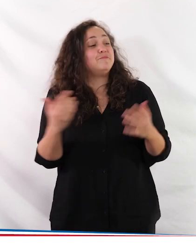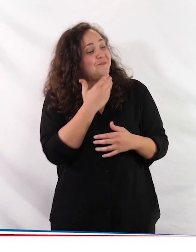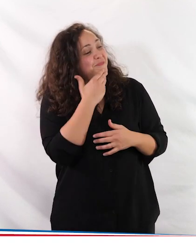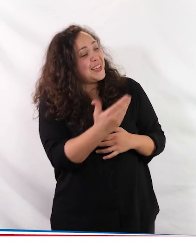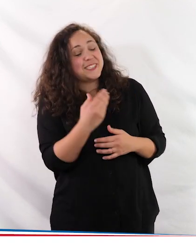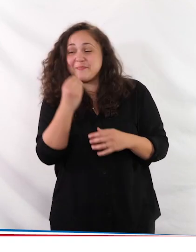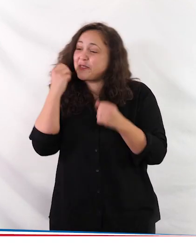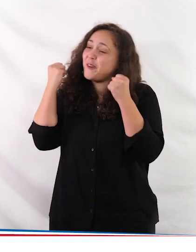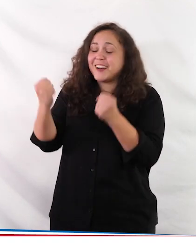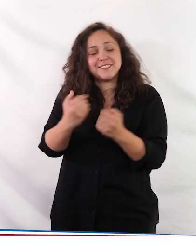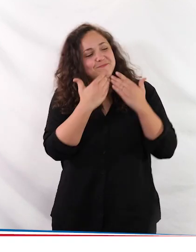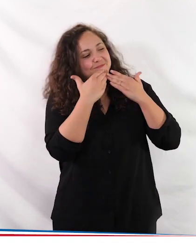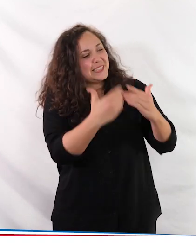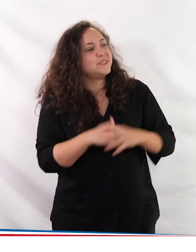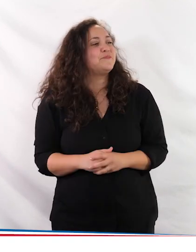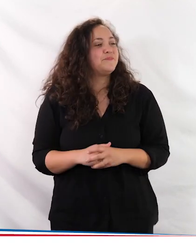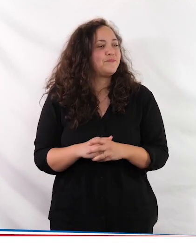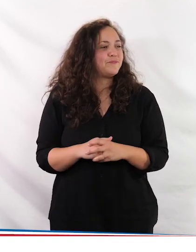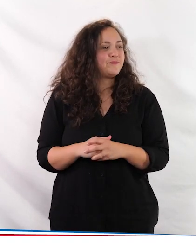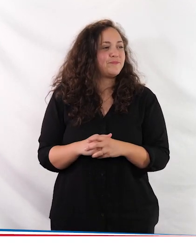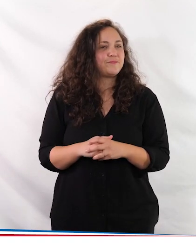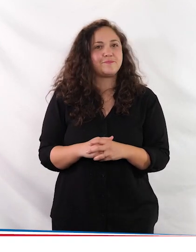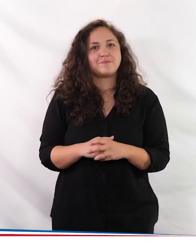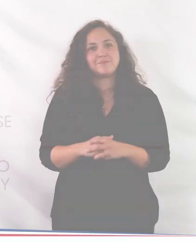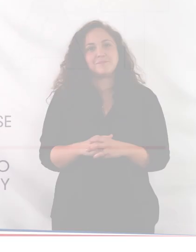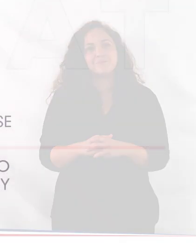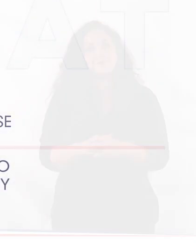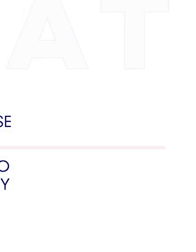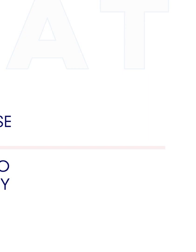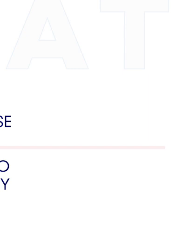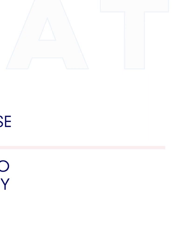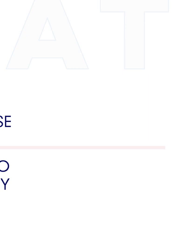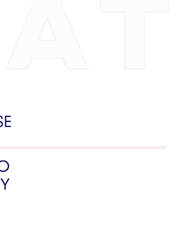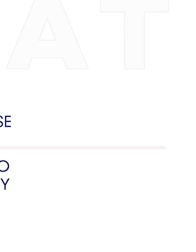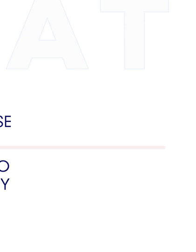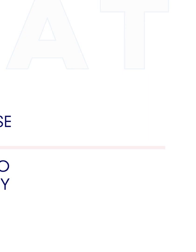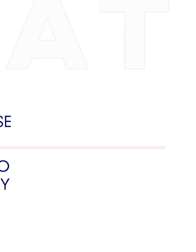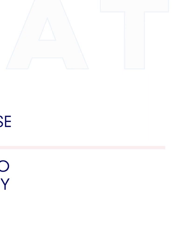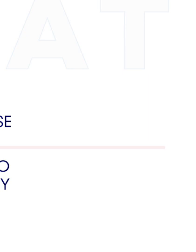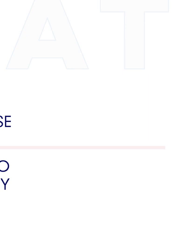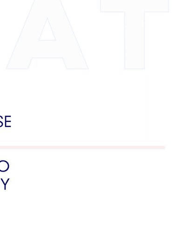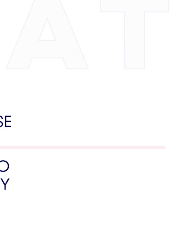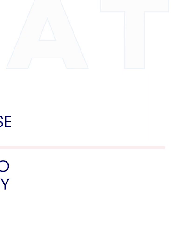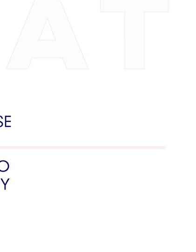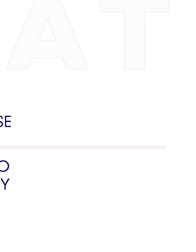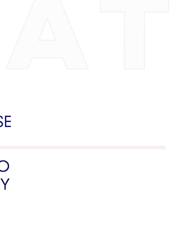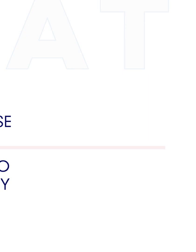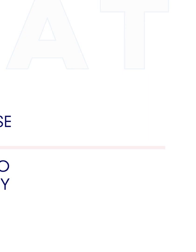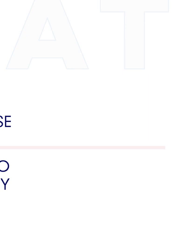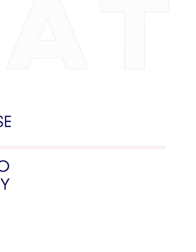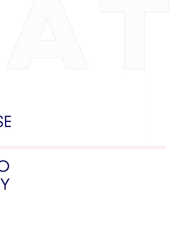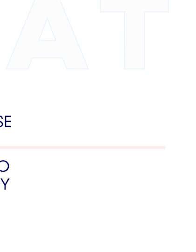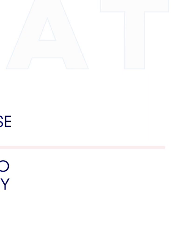Merci beaucoup Anne Hidalgo. Merci à vous. Merci infiniment. Bon courage. Merci. Sur un fond blanc texturé, apparaissent les remerciements et